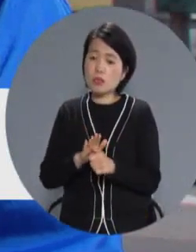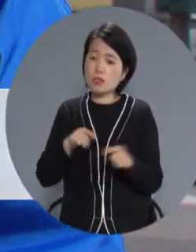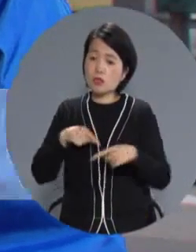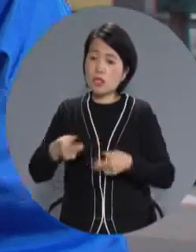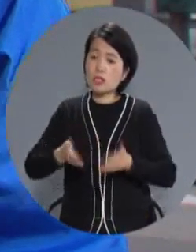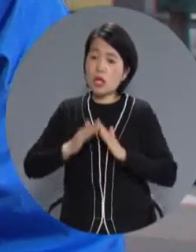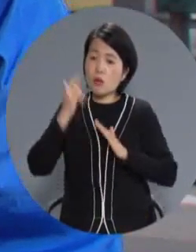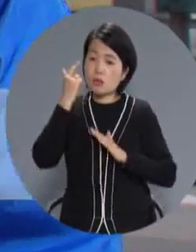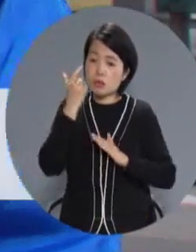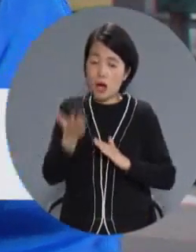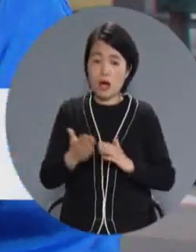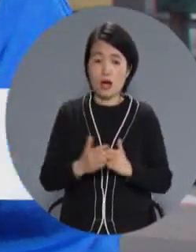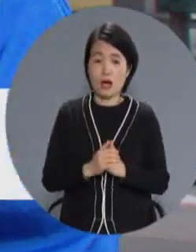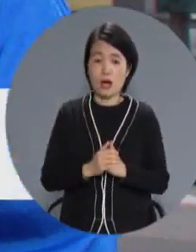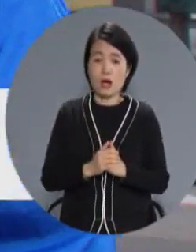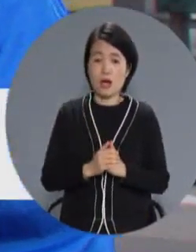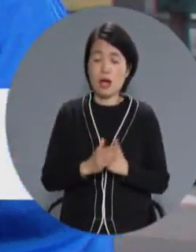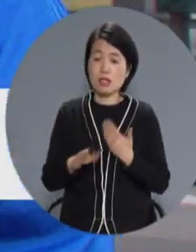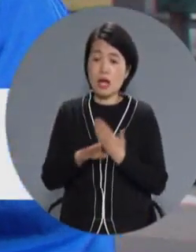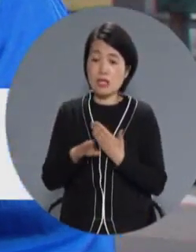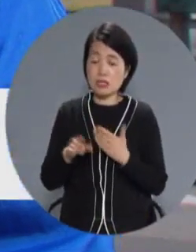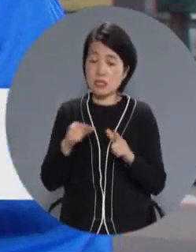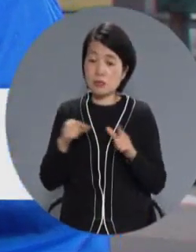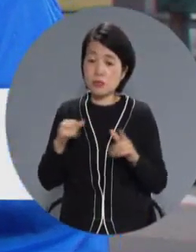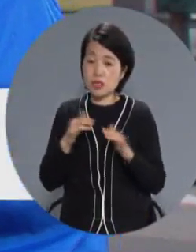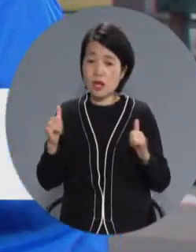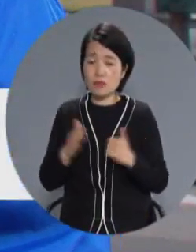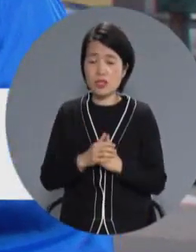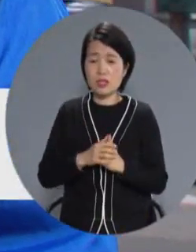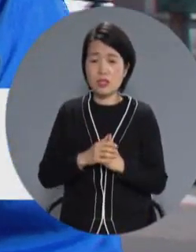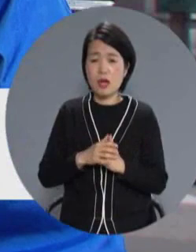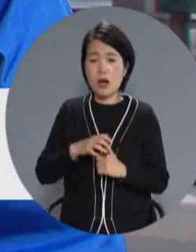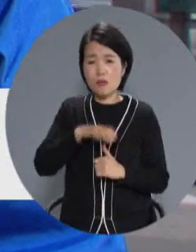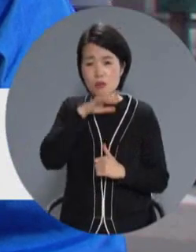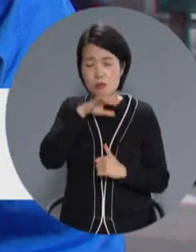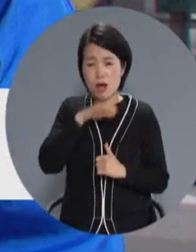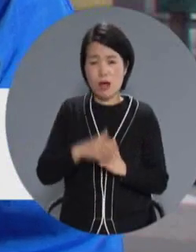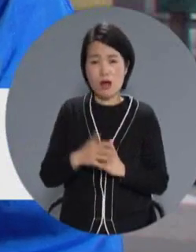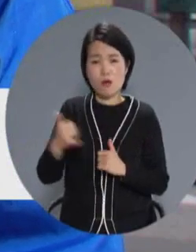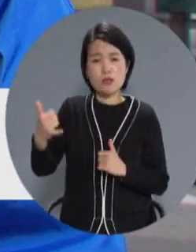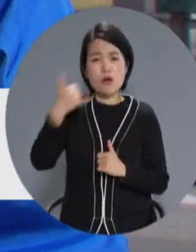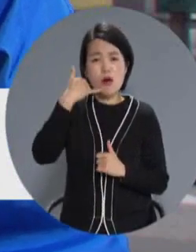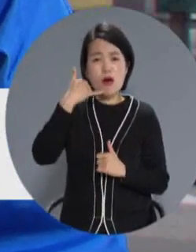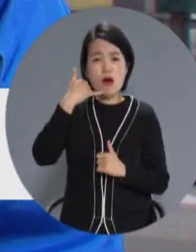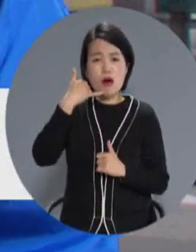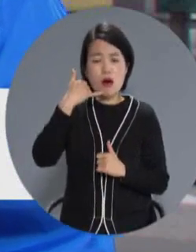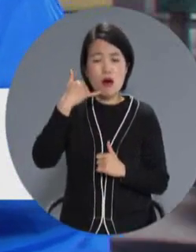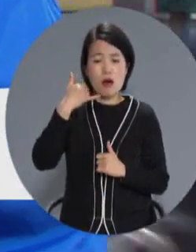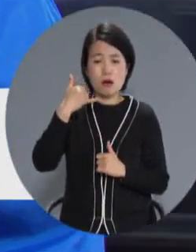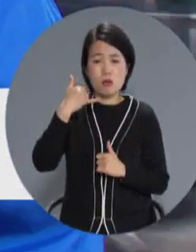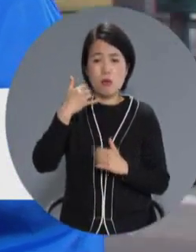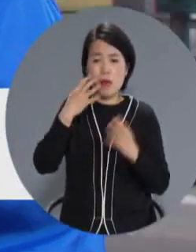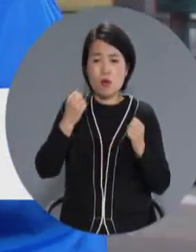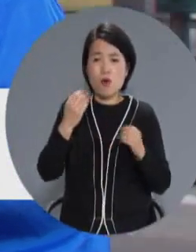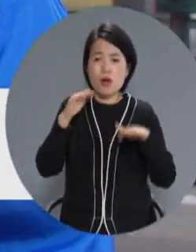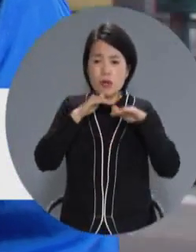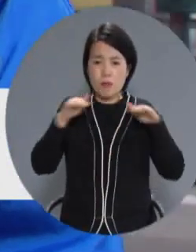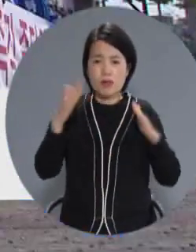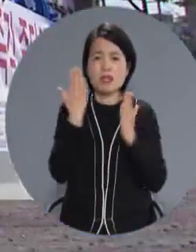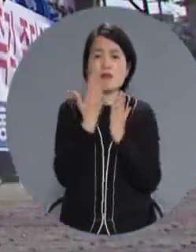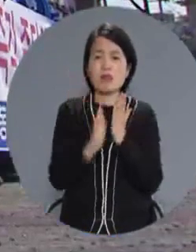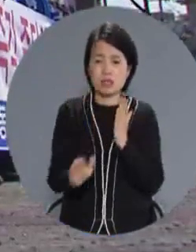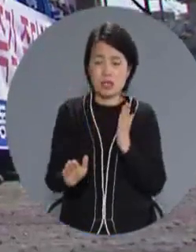가는데 지금 현재 다른 계층에서 굉장히 저희들에게도 전화가 많이 오고 또 그것이 형평성이